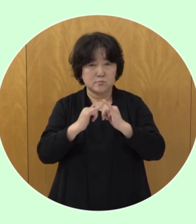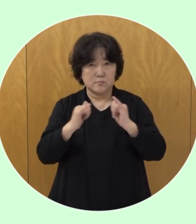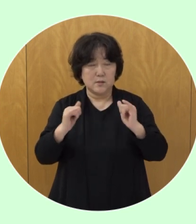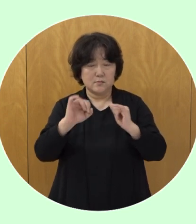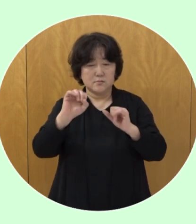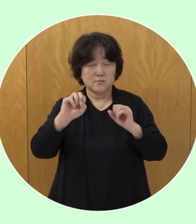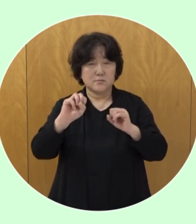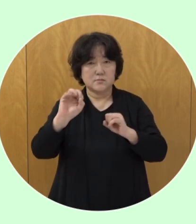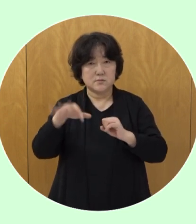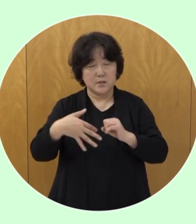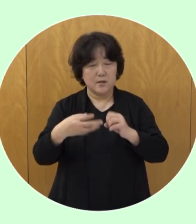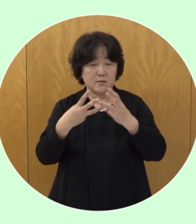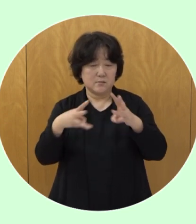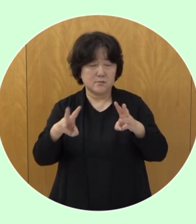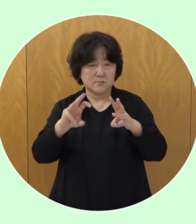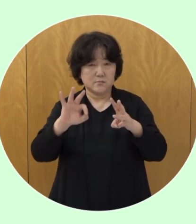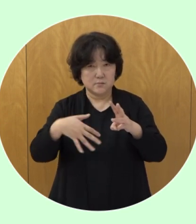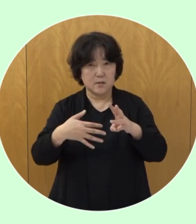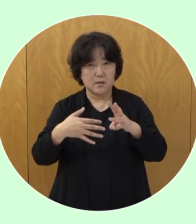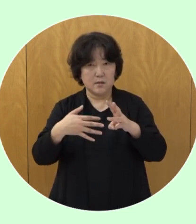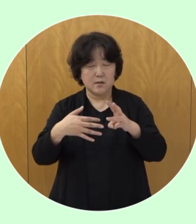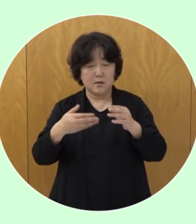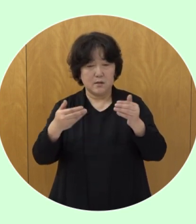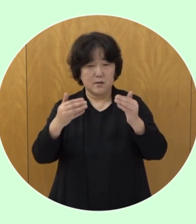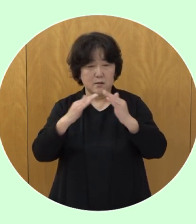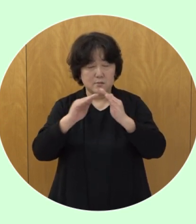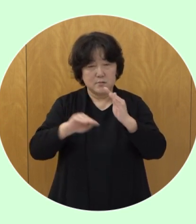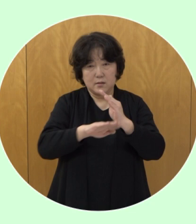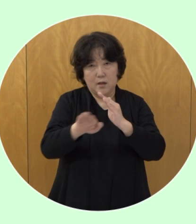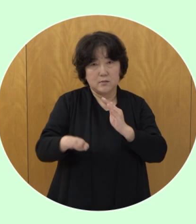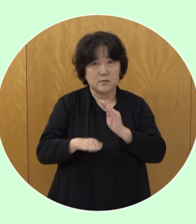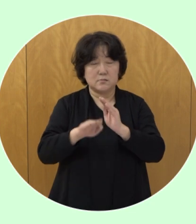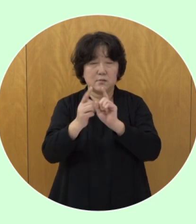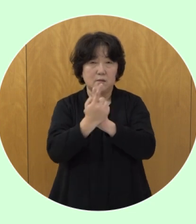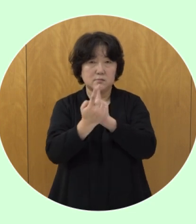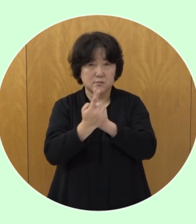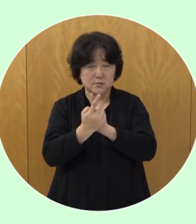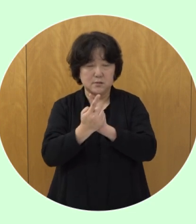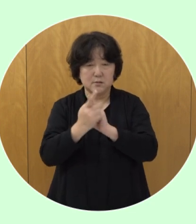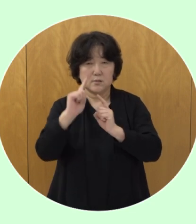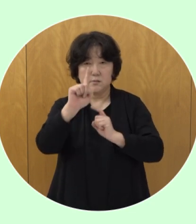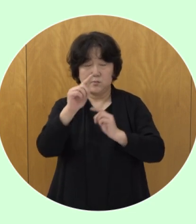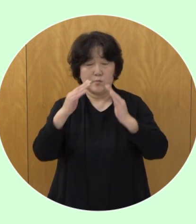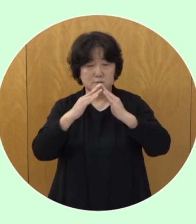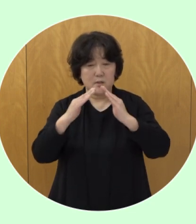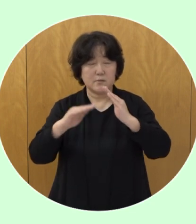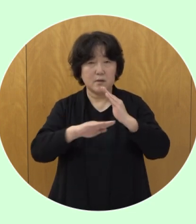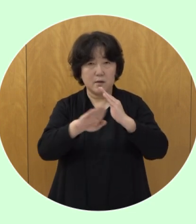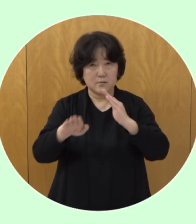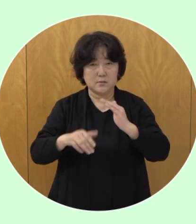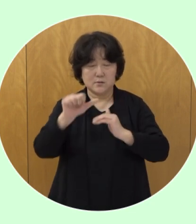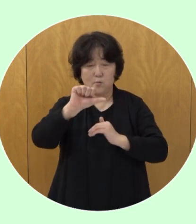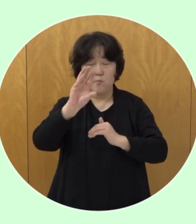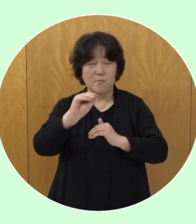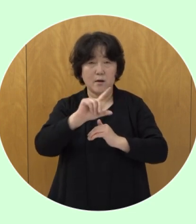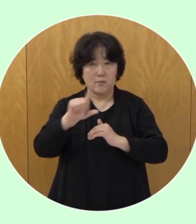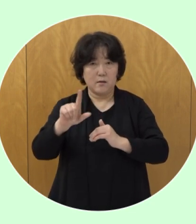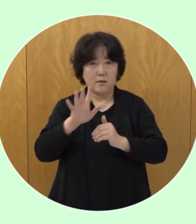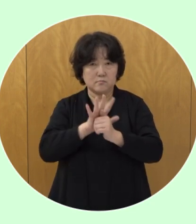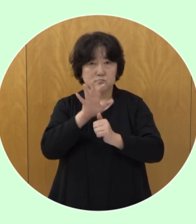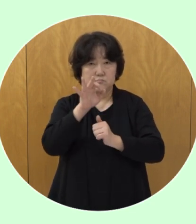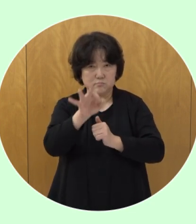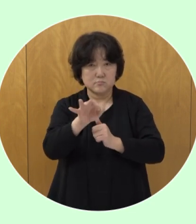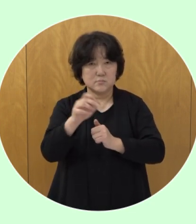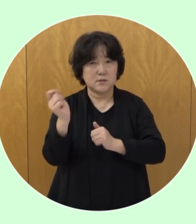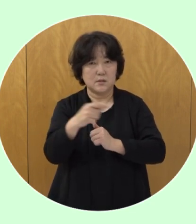非課税世帯などの低所得世帯に対し、1世帯あたり5万円を給付する緊急の